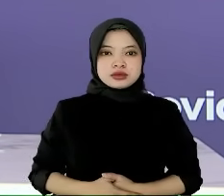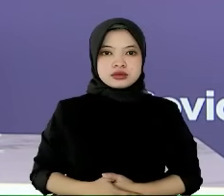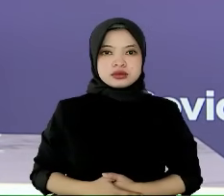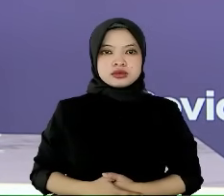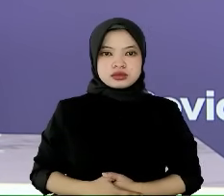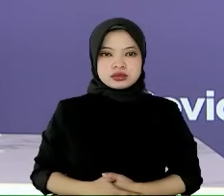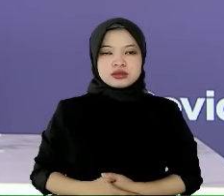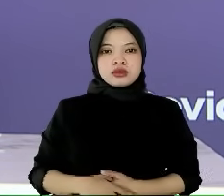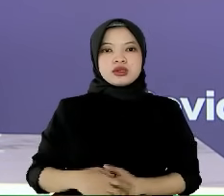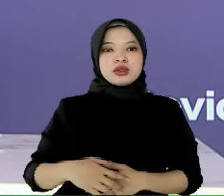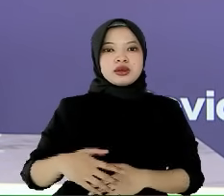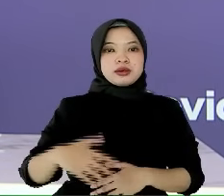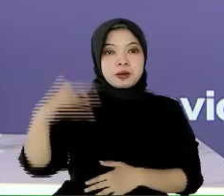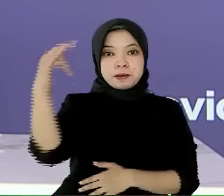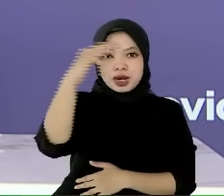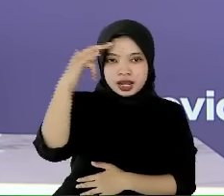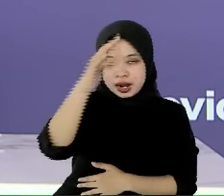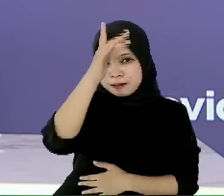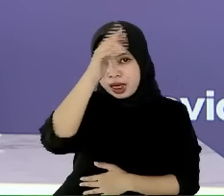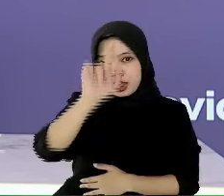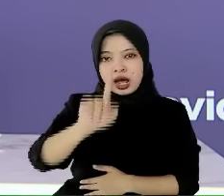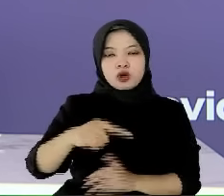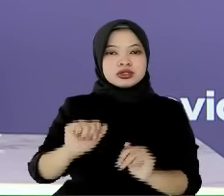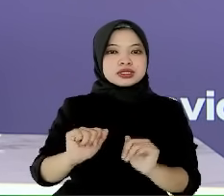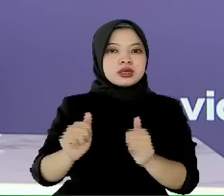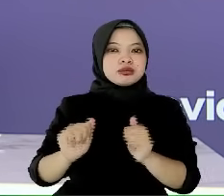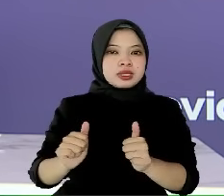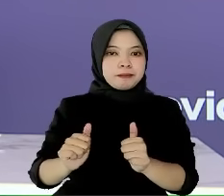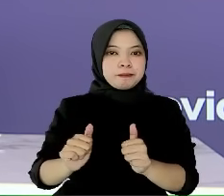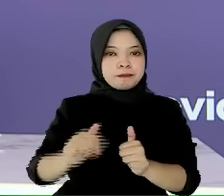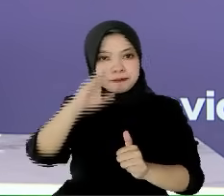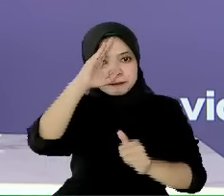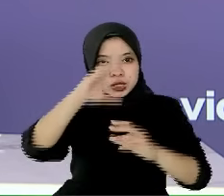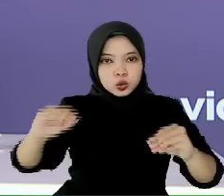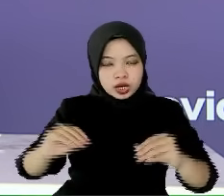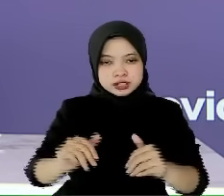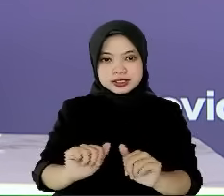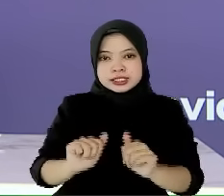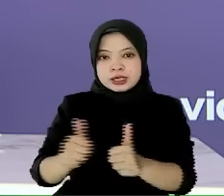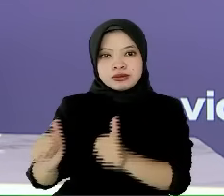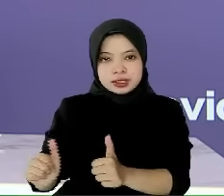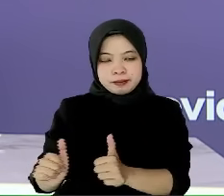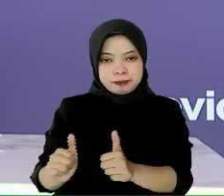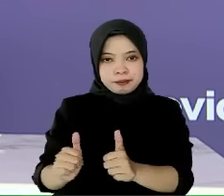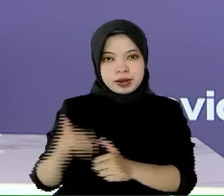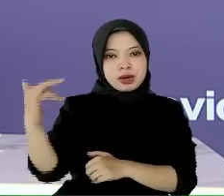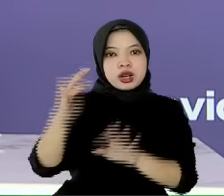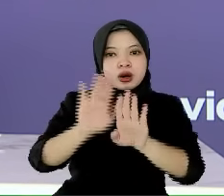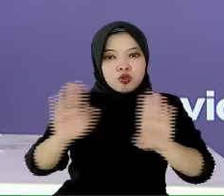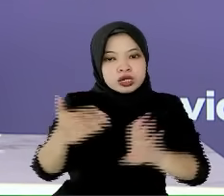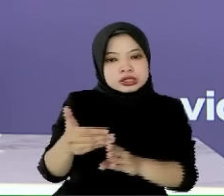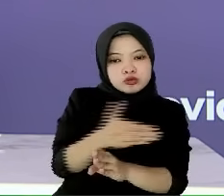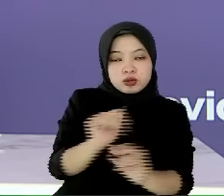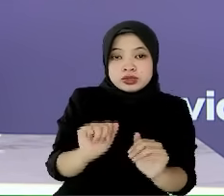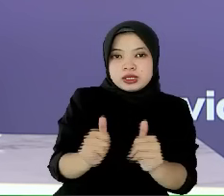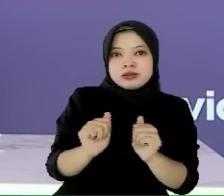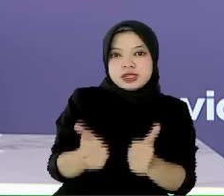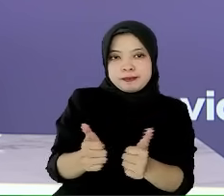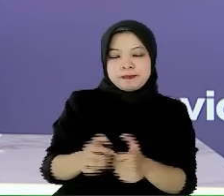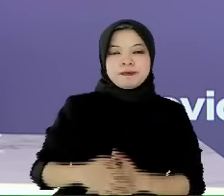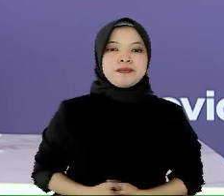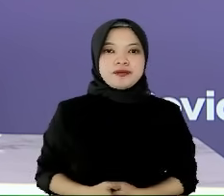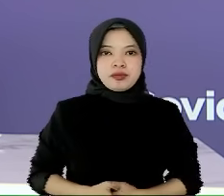Bandar Ngurah Rai harus mempersiapkan diri sebaik-baiknya sebelum bandara kembali dibuka.